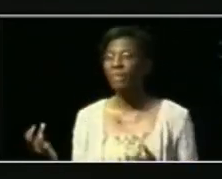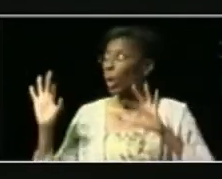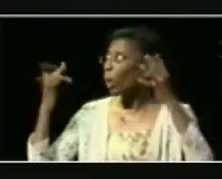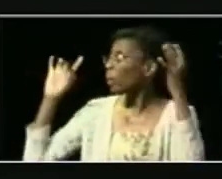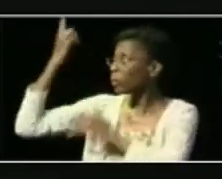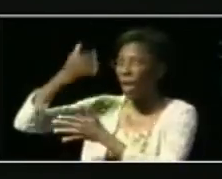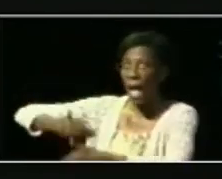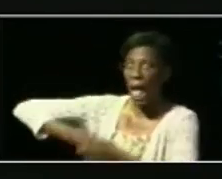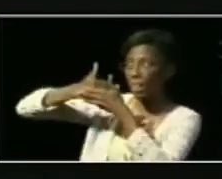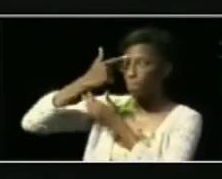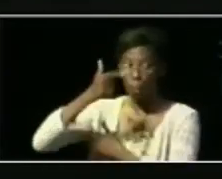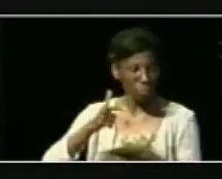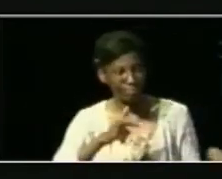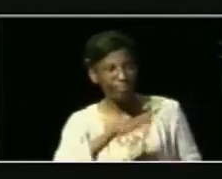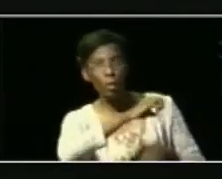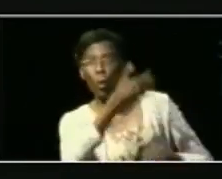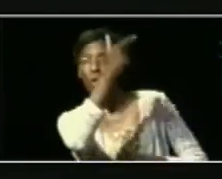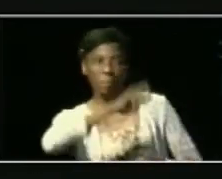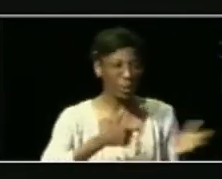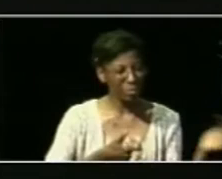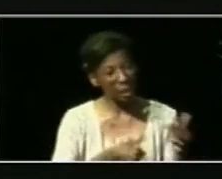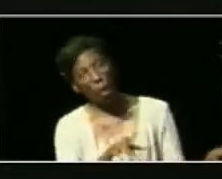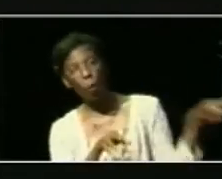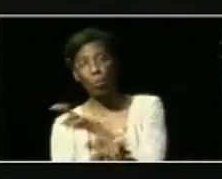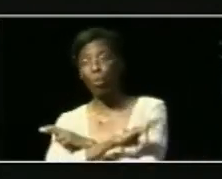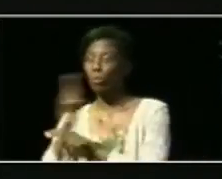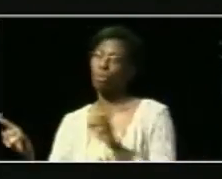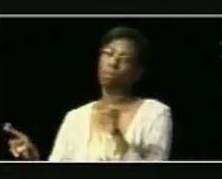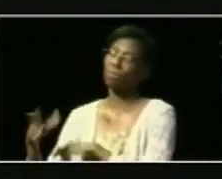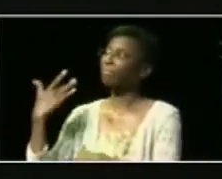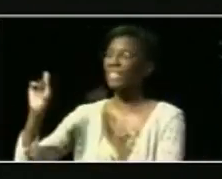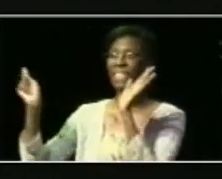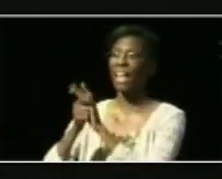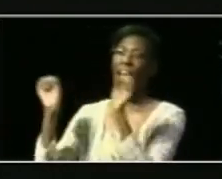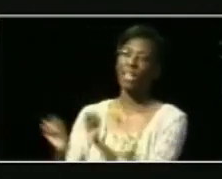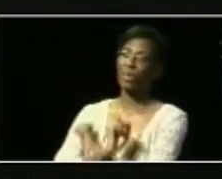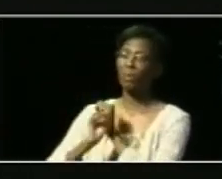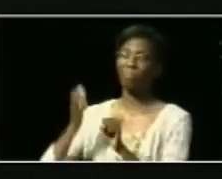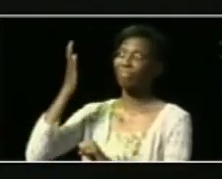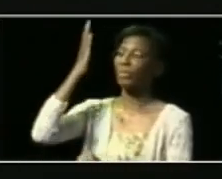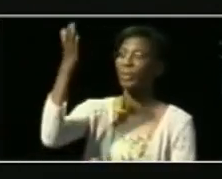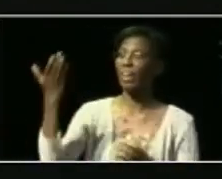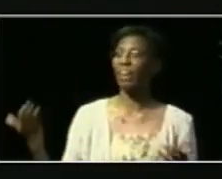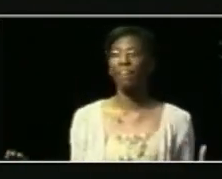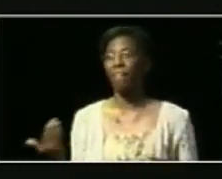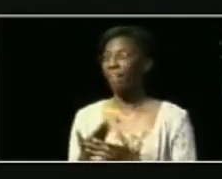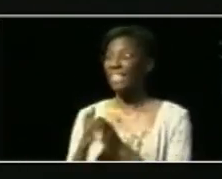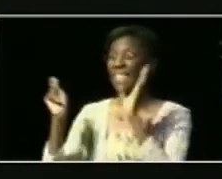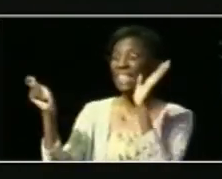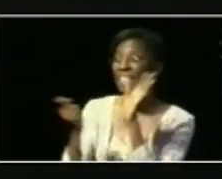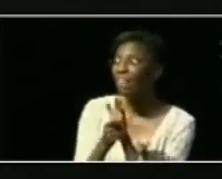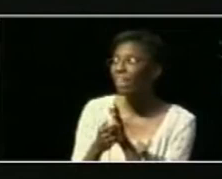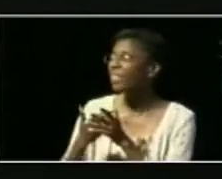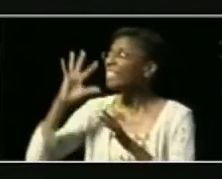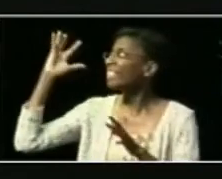nous a aidés à ramener d'autres à lui. Oh, what a day that'll be. Oh, quel jour merveilleux ce sera. A day when we get to heaven. Le jour où vous serez au